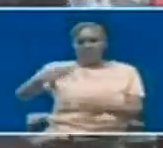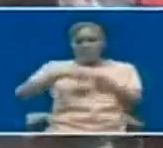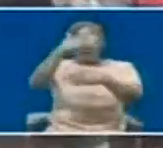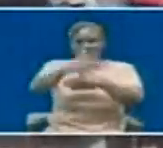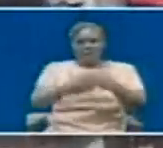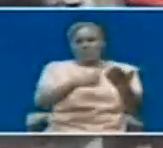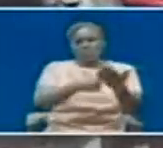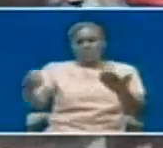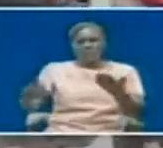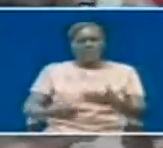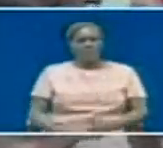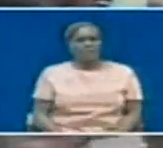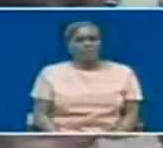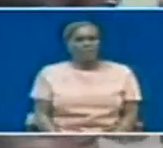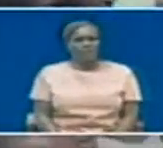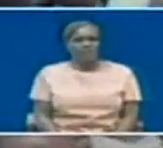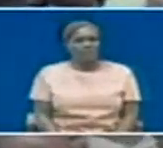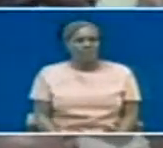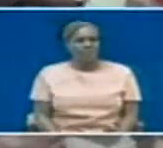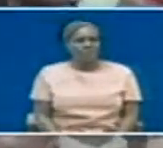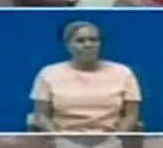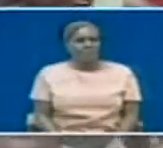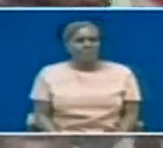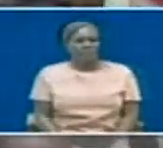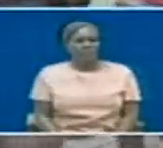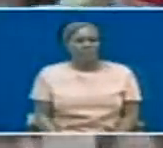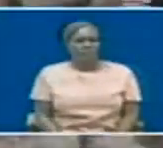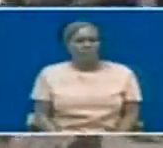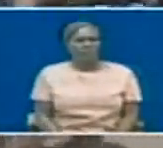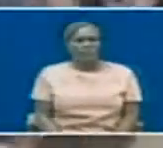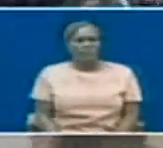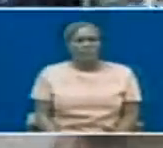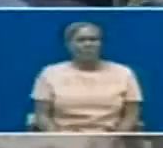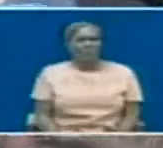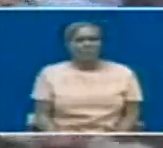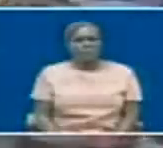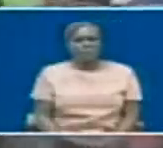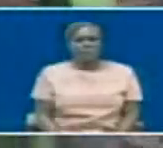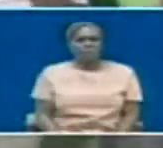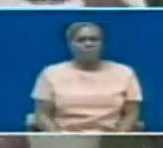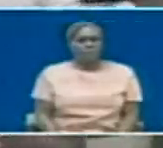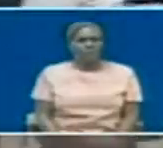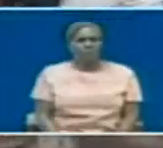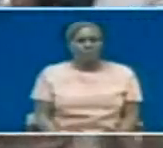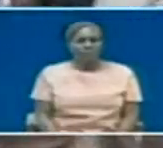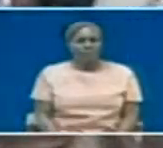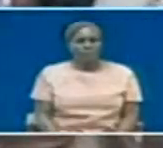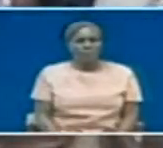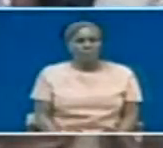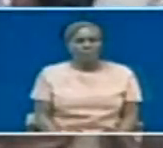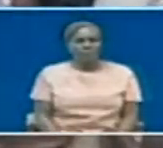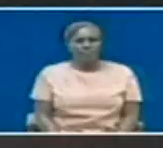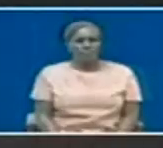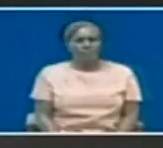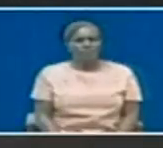ijayo. Kofia, wakama sema apewa, sema apewa! Asante sana, bila shaka nasonga mbele sasa.